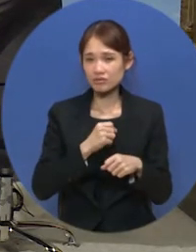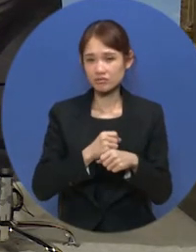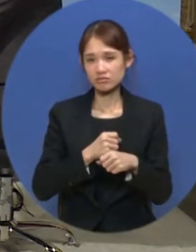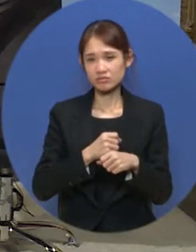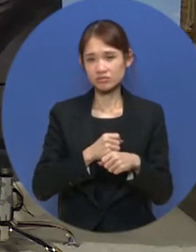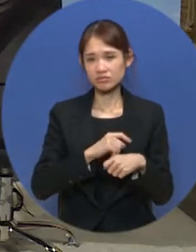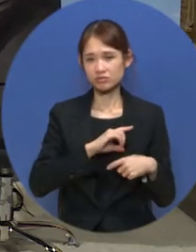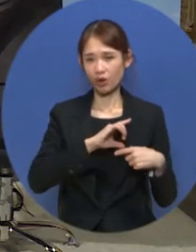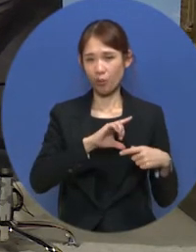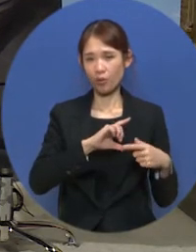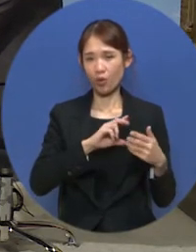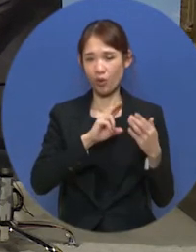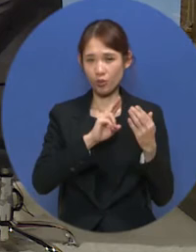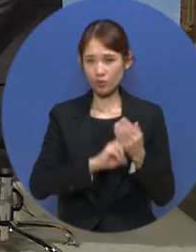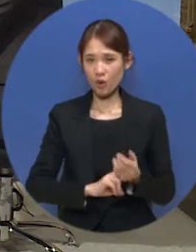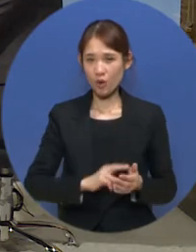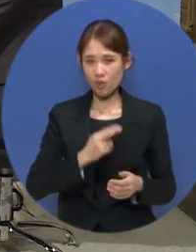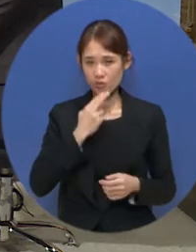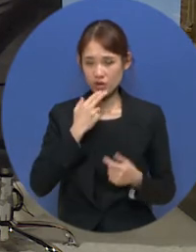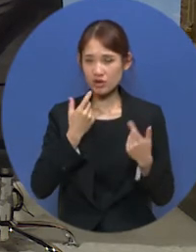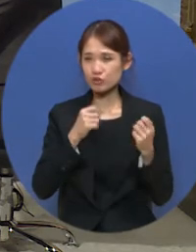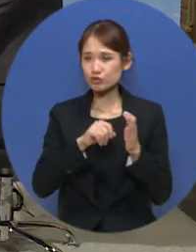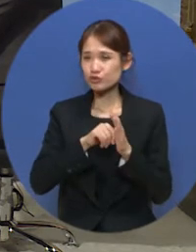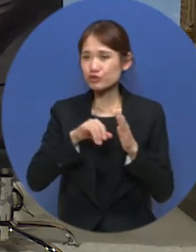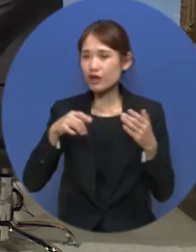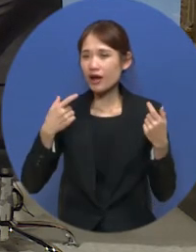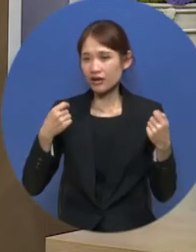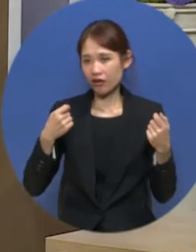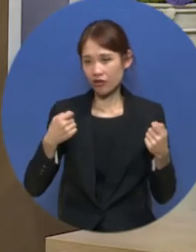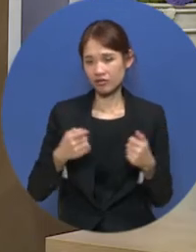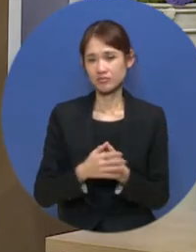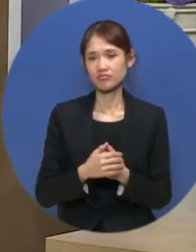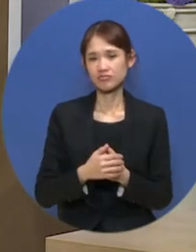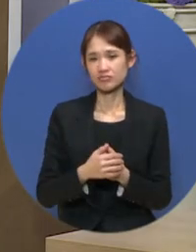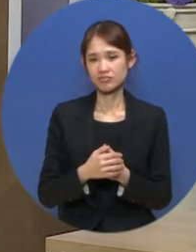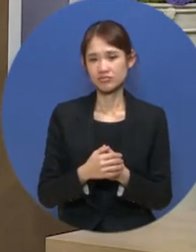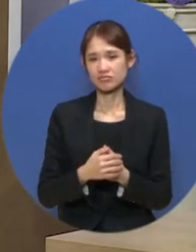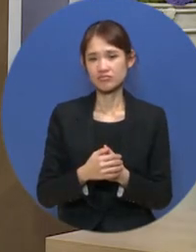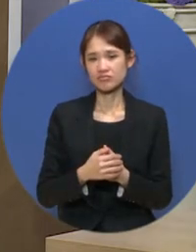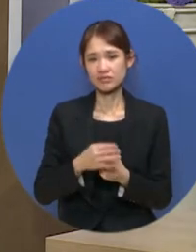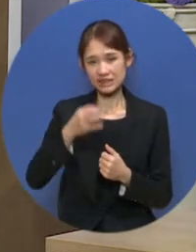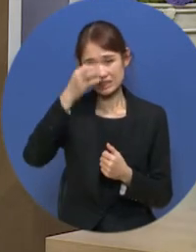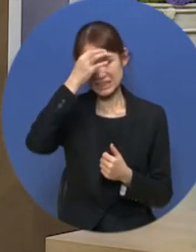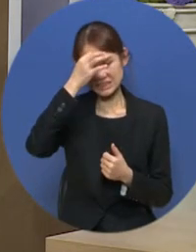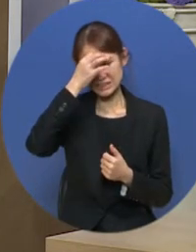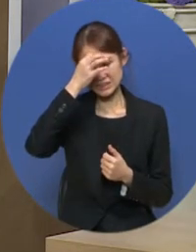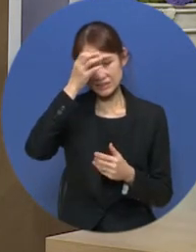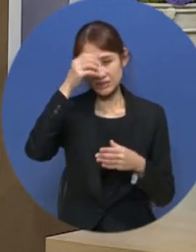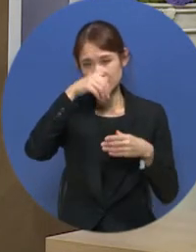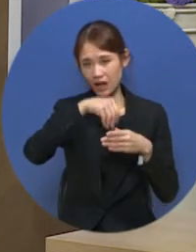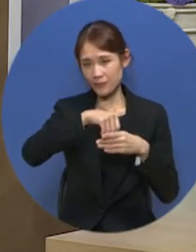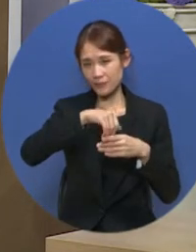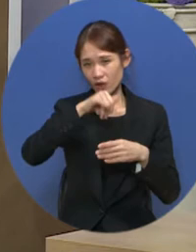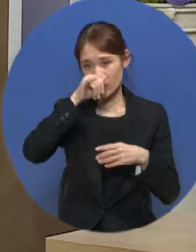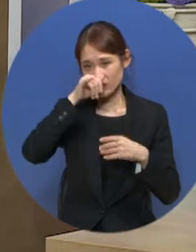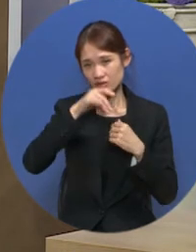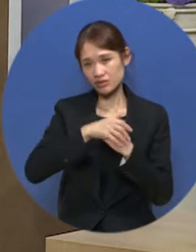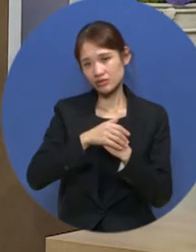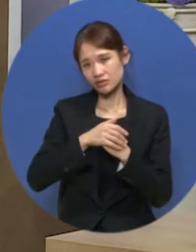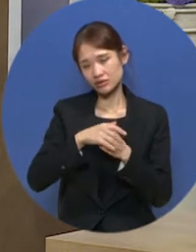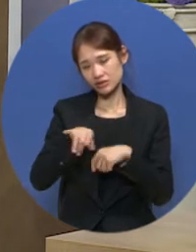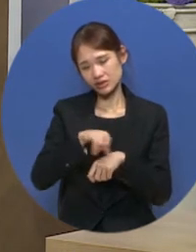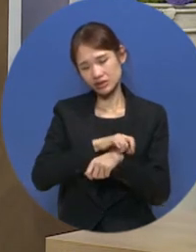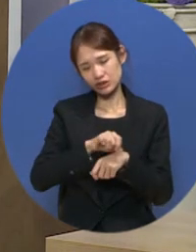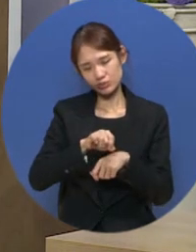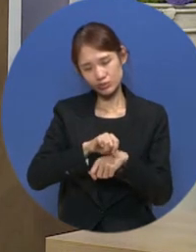로고가 드러나지 않게 하는 게 좀 더 이제 유행인 것처럼 네네. 그런 그 기능성들이 담겨 있지만 그런 부분들이 좀